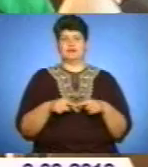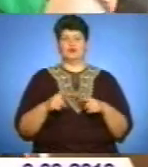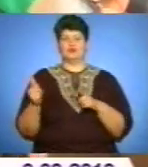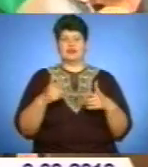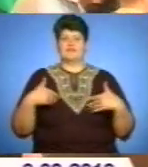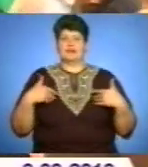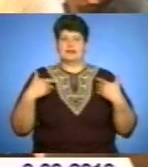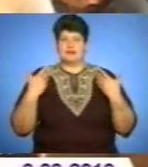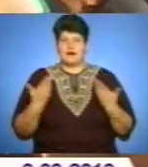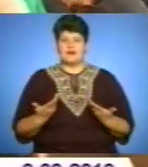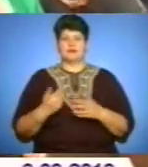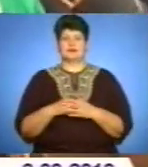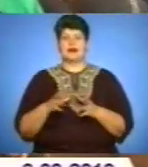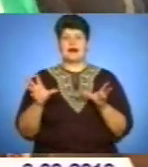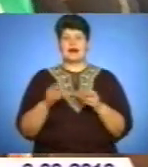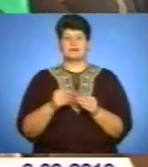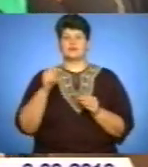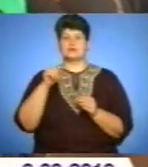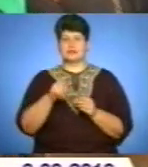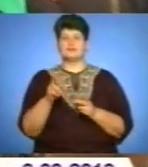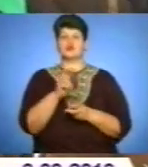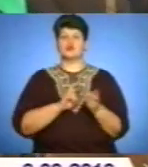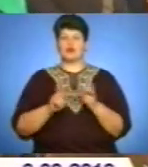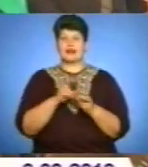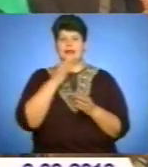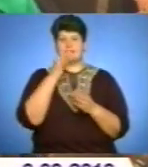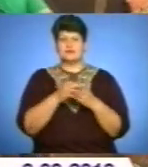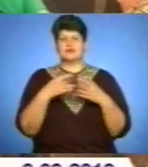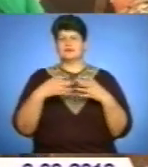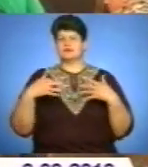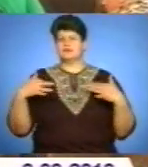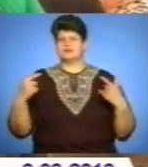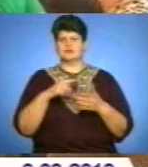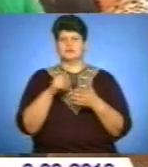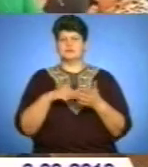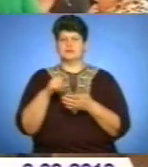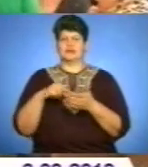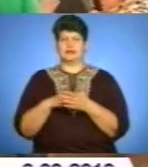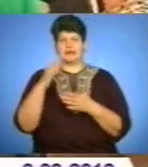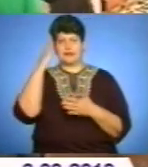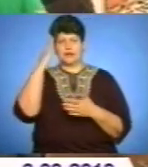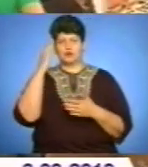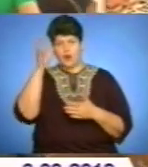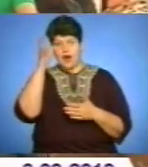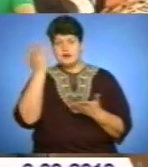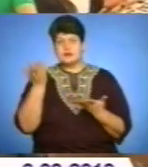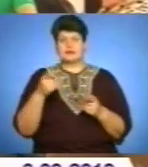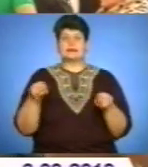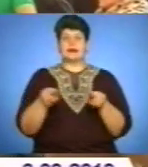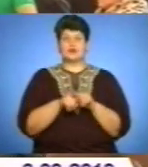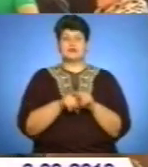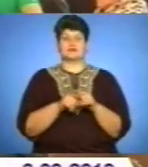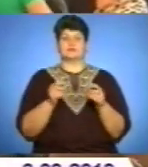Назара. Разом з ним ми шукали відповіді на різні запитання інтелектуальні. Також складали